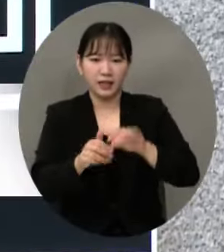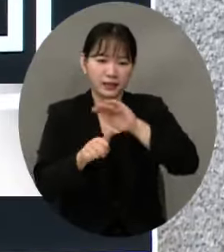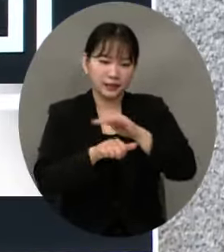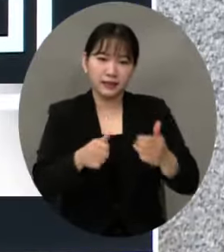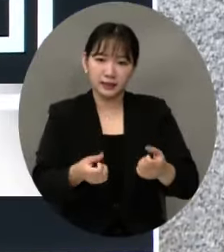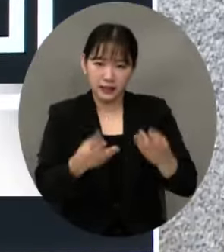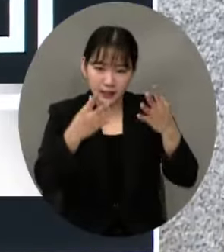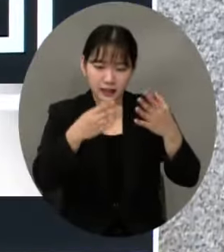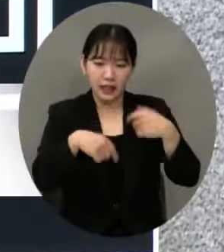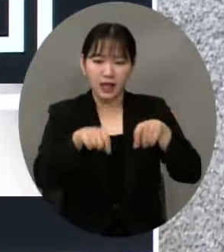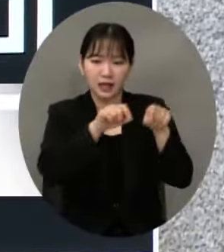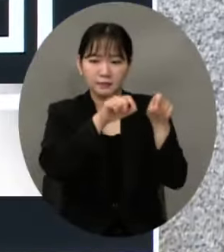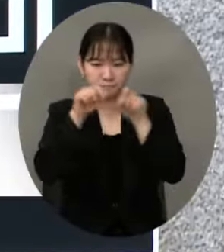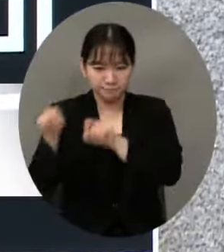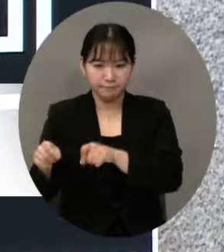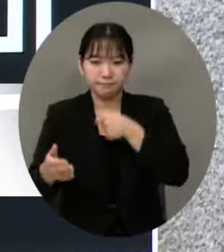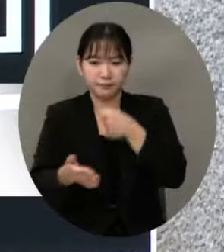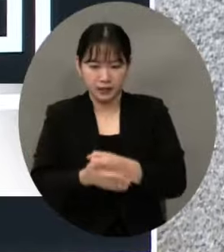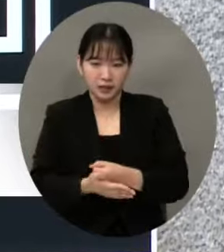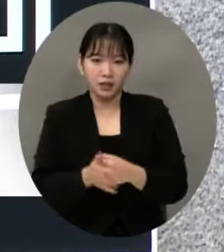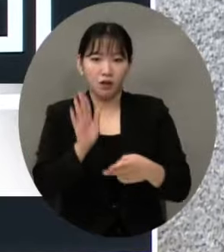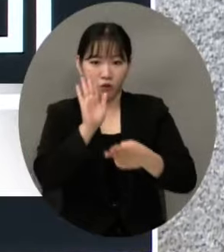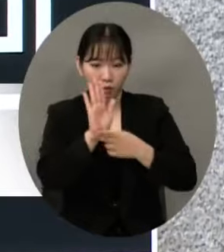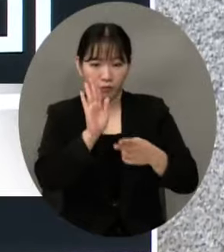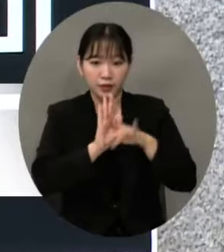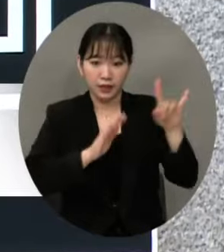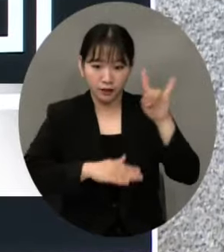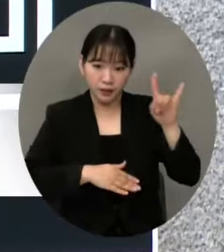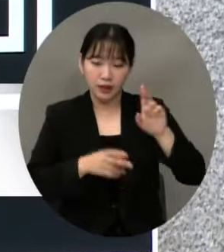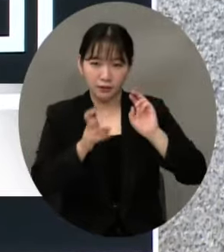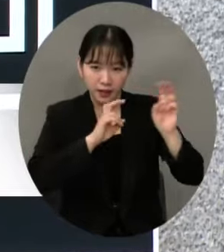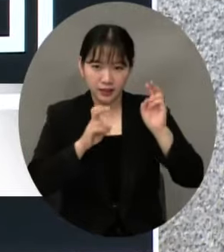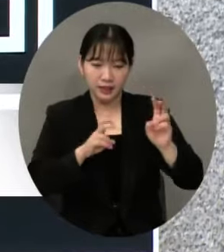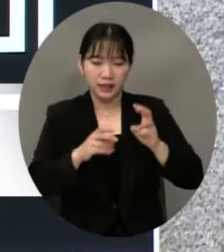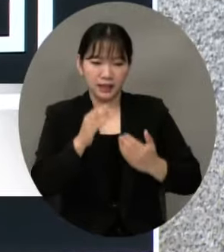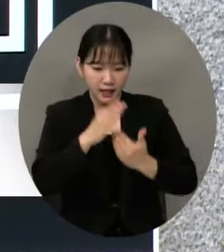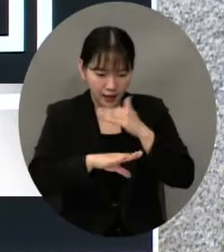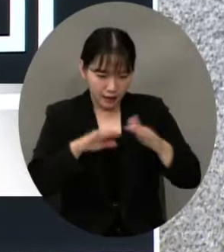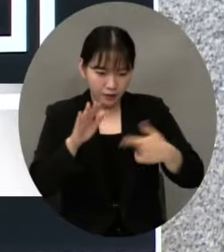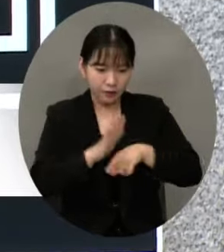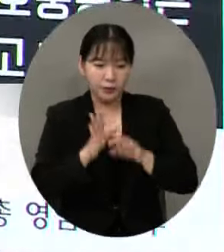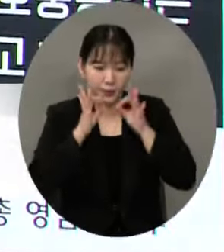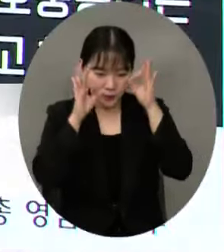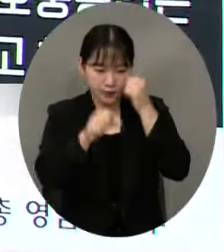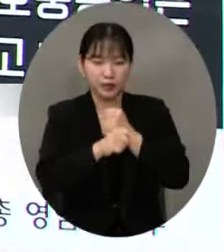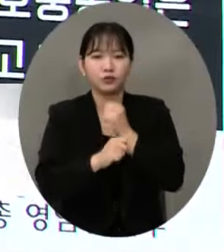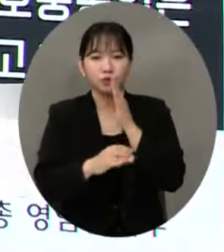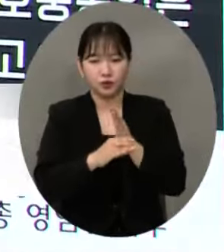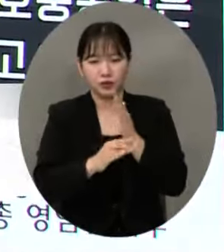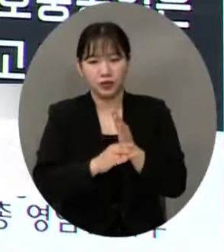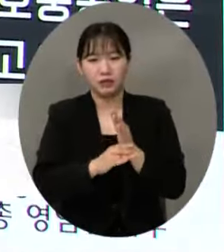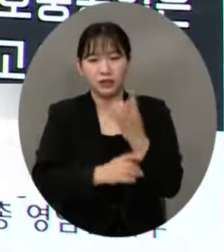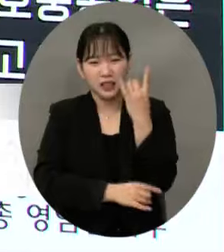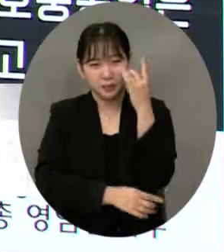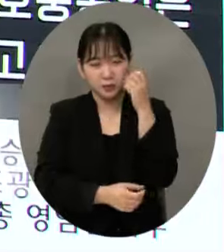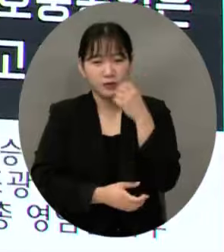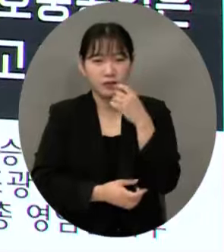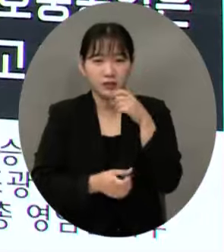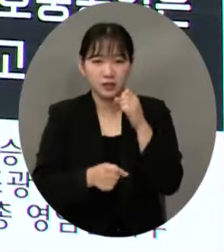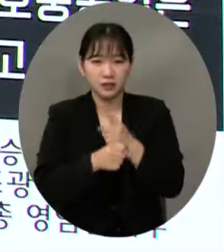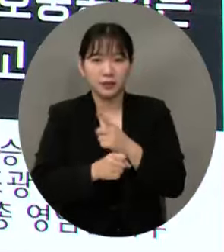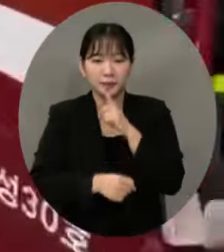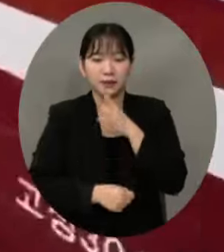원청인 HD 현대삼호 측은 사태가 최대한 빨리 수습될 수 있도록 최선의 노력을 다해나가고 있다는 원론적인 입장을